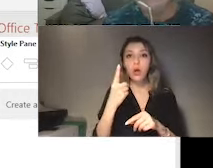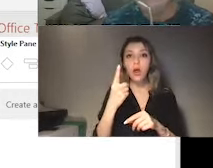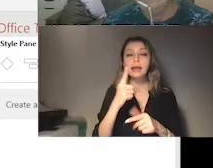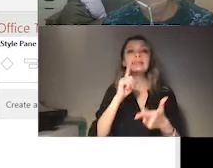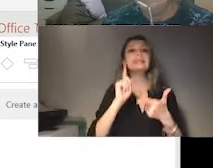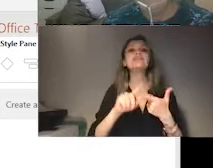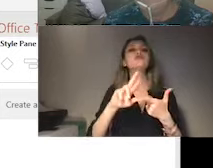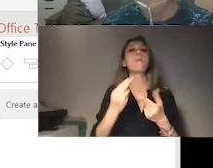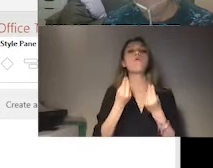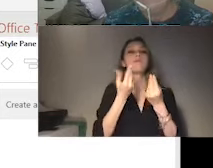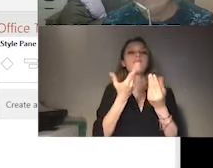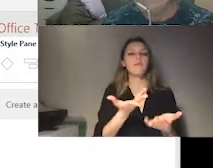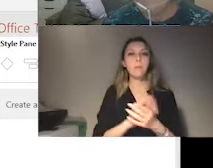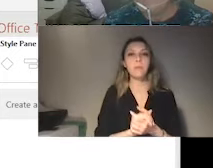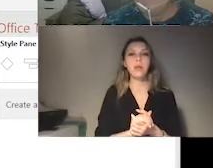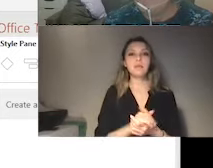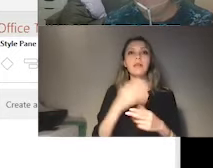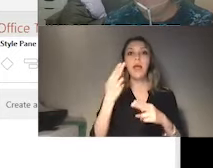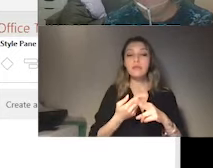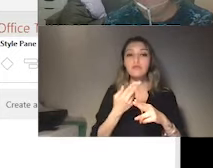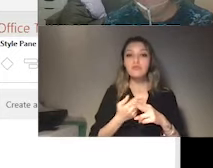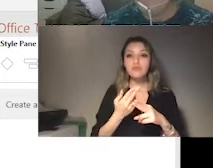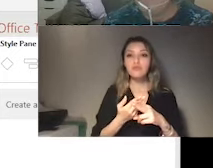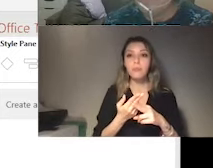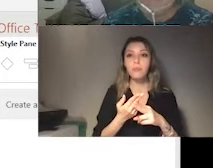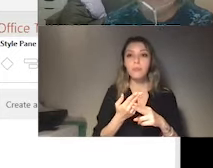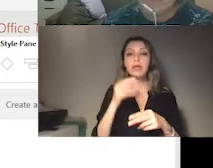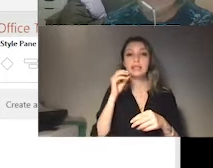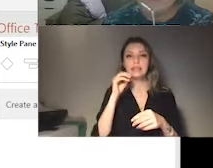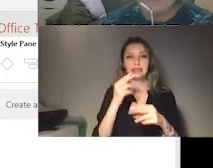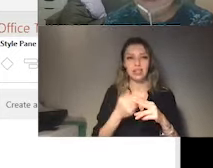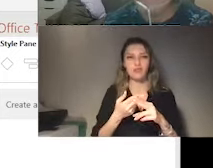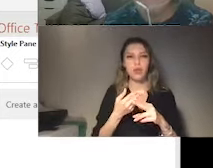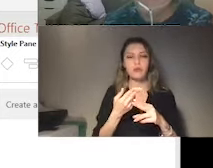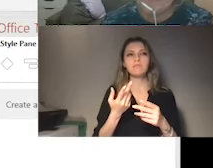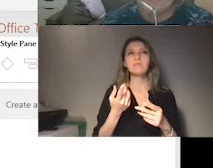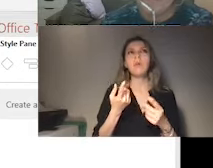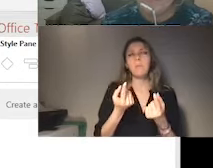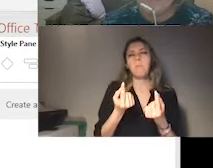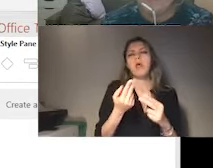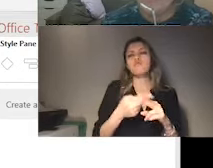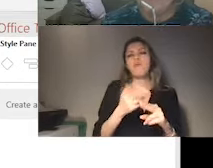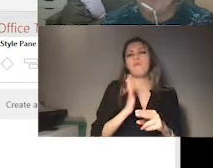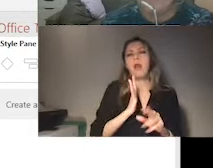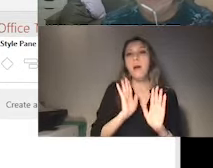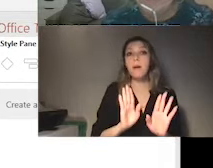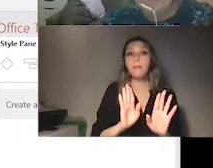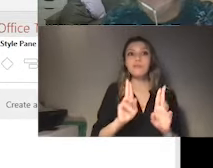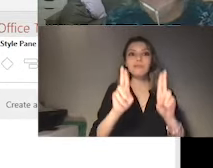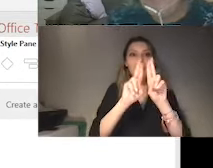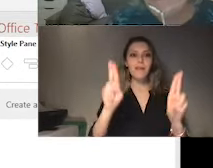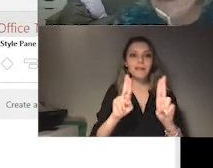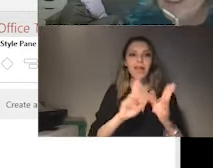deneyimi belli bir miktarda vardı. Fakat bu evrensel periyotik inceleme